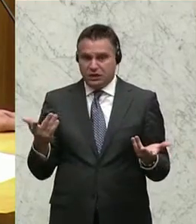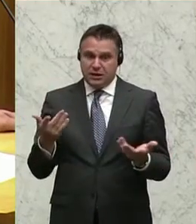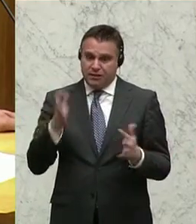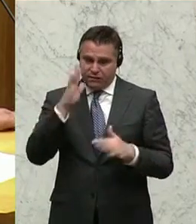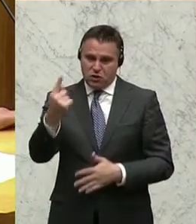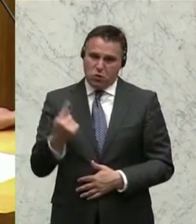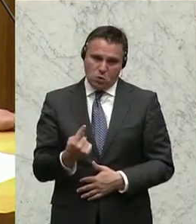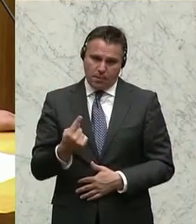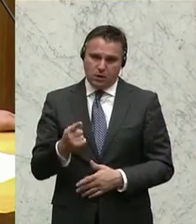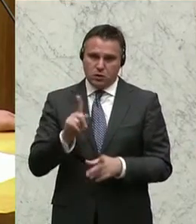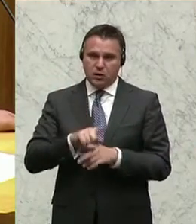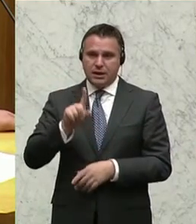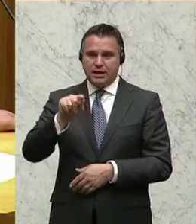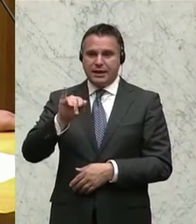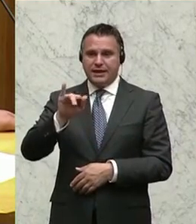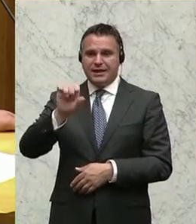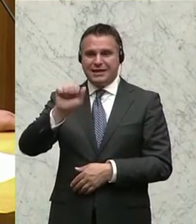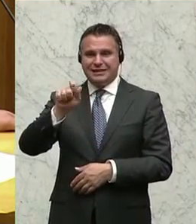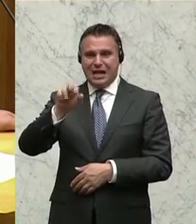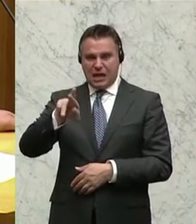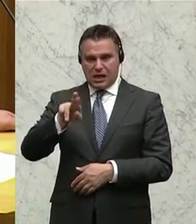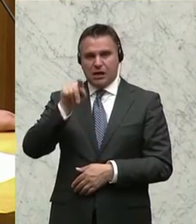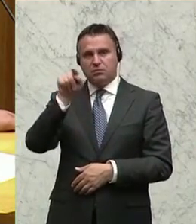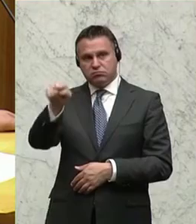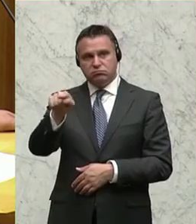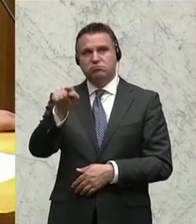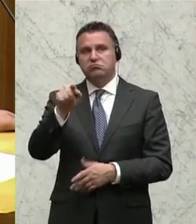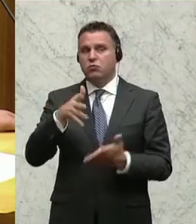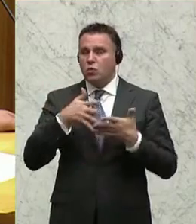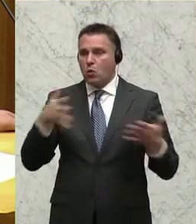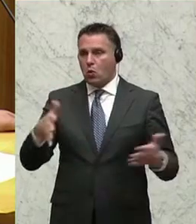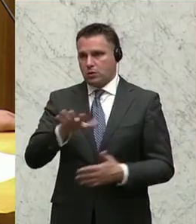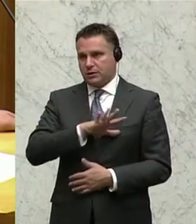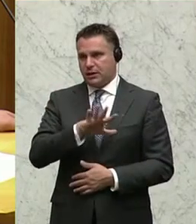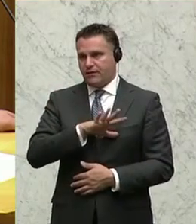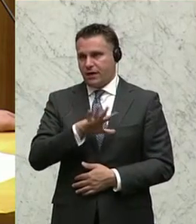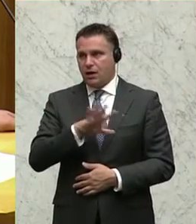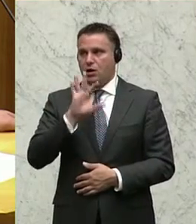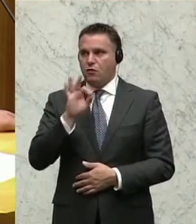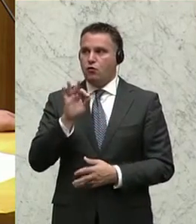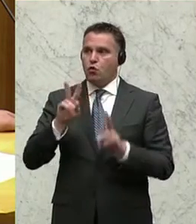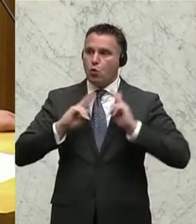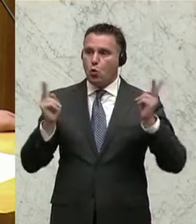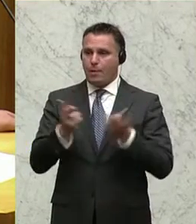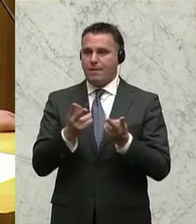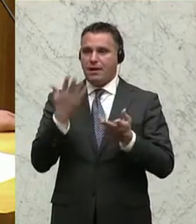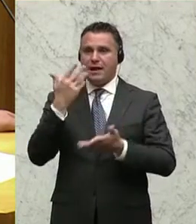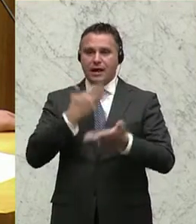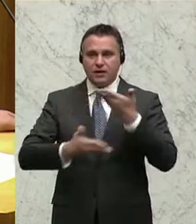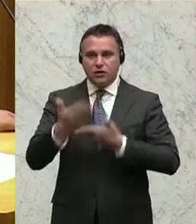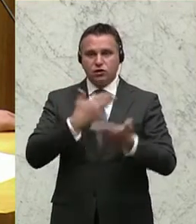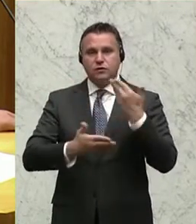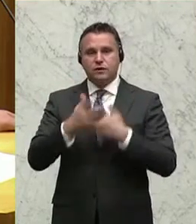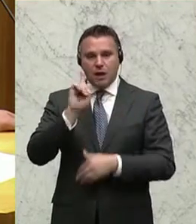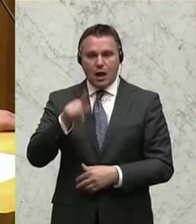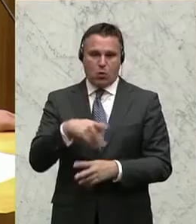wohl so kommen. Und TISA ist das Nächste. Das ist eigentlich eine große Gefahr für die Landwirtschaft, für die Umwelt und für Österreich